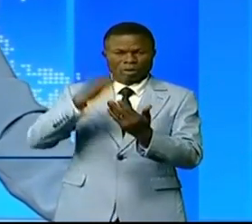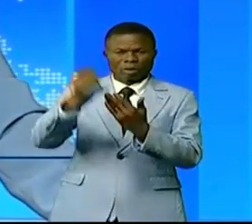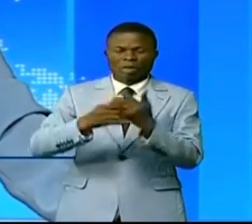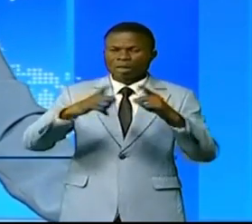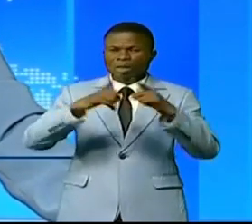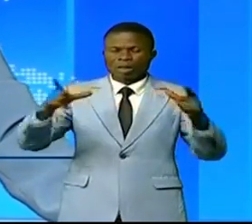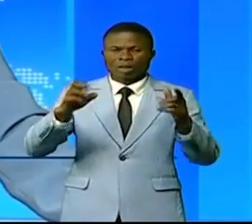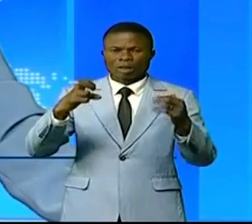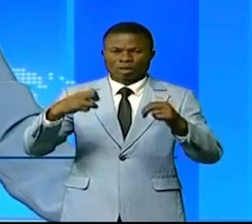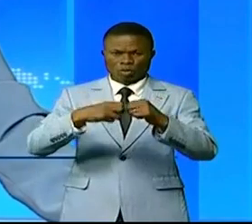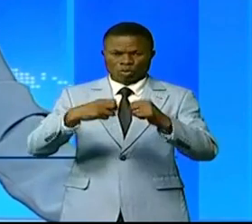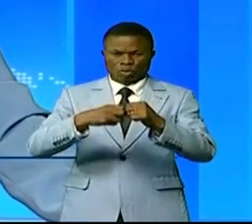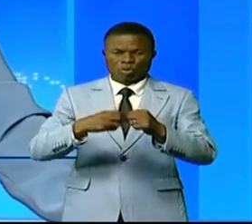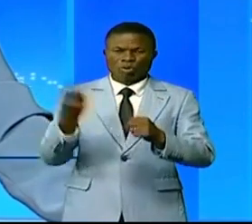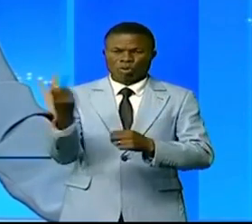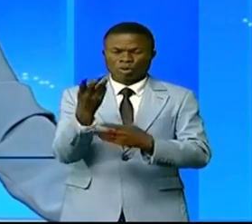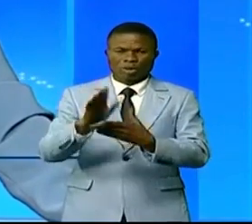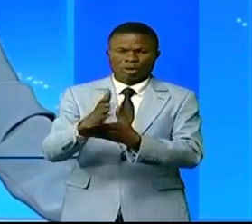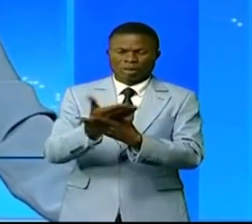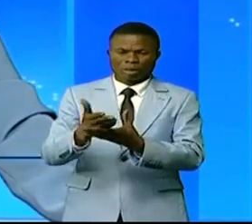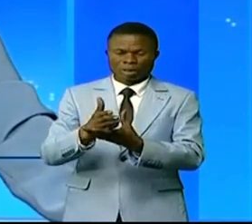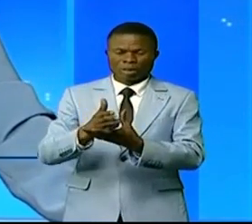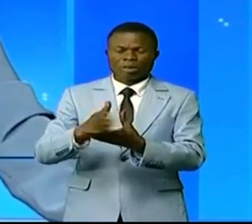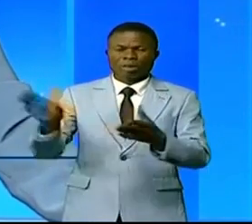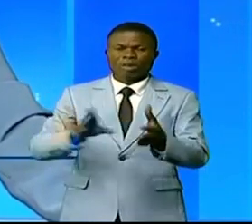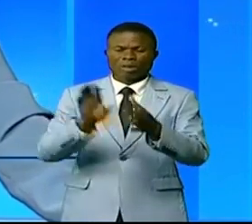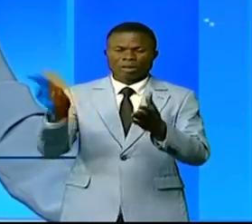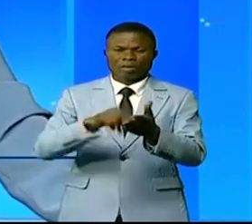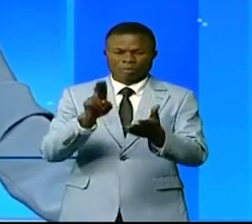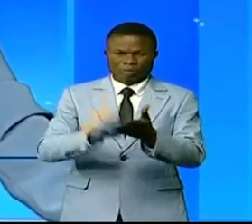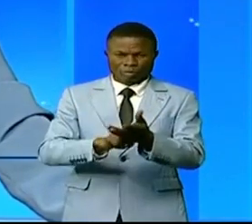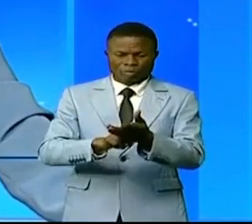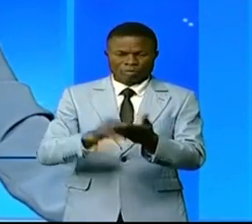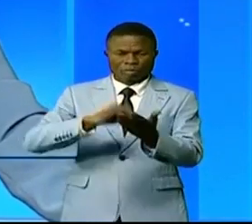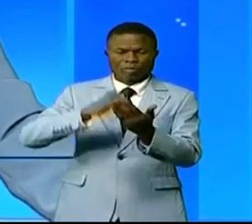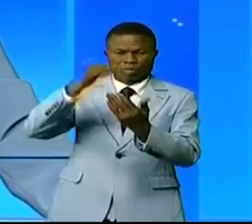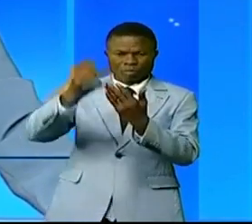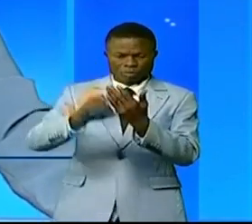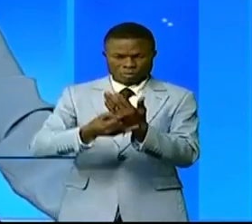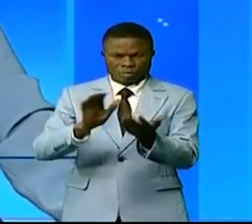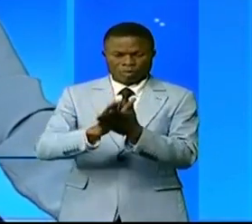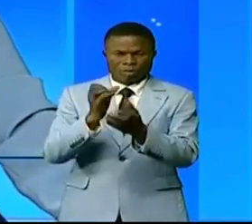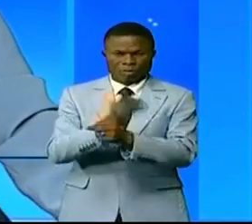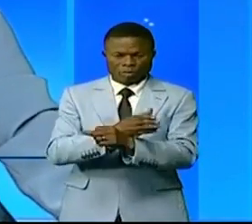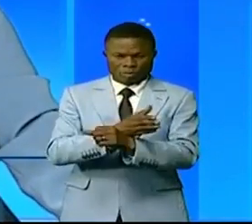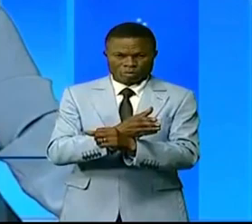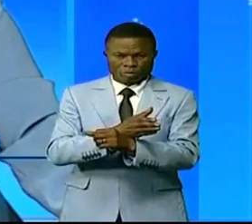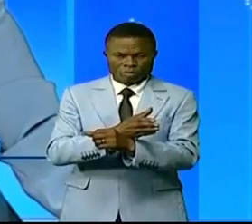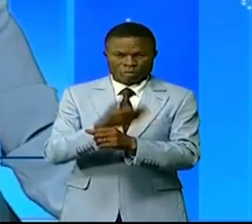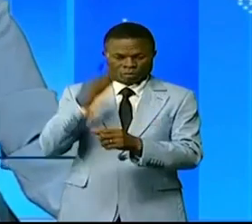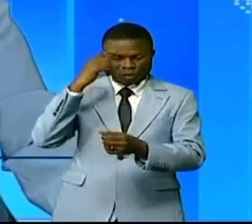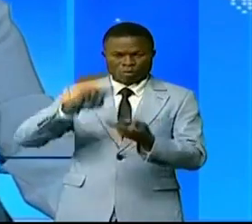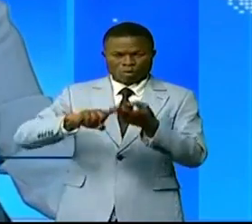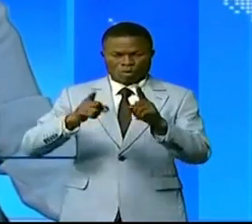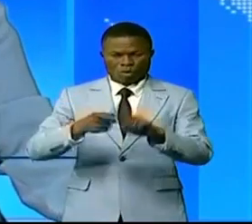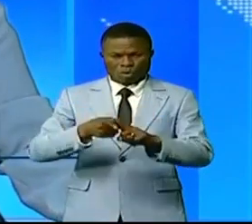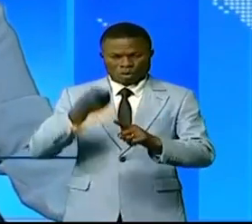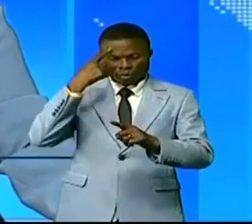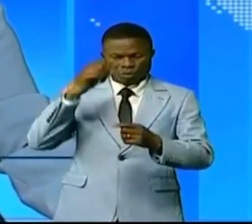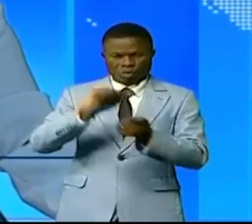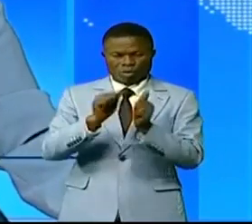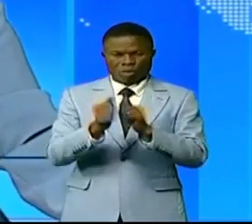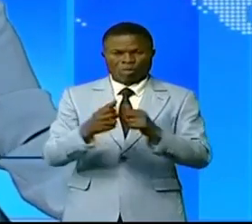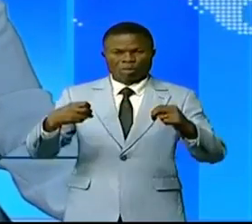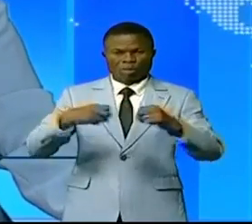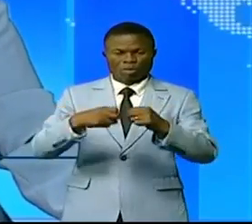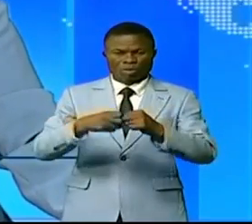énergétique entre les deux pays. L'accord vise à concrétiser le projet boucle de l'amitié énergétique. Le président